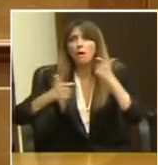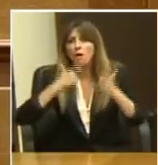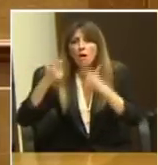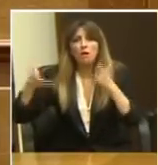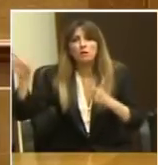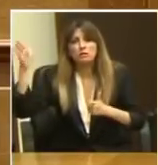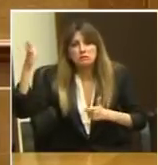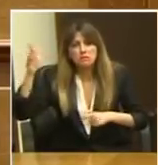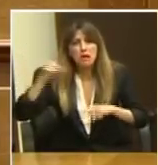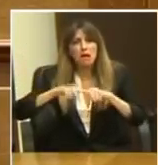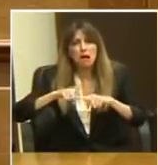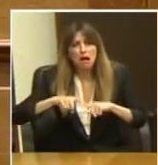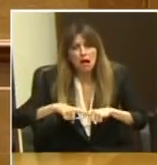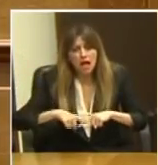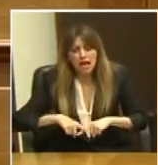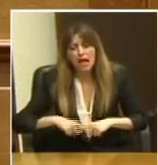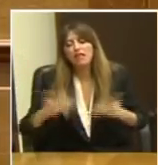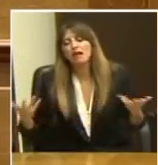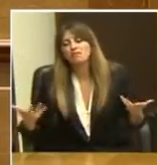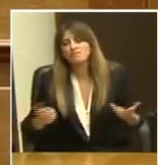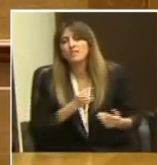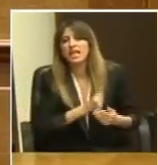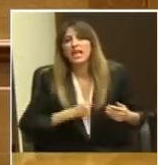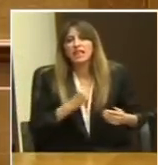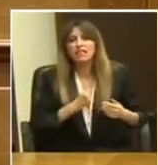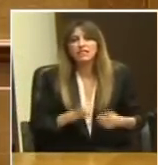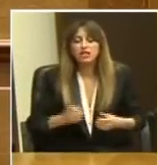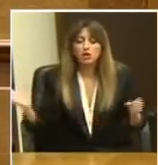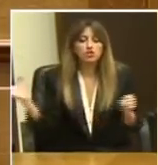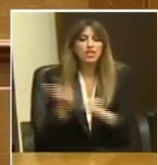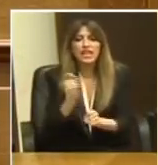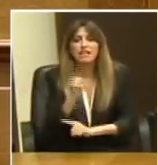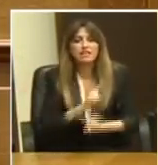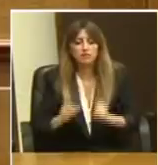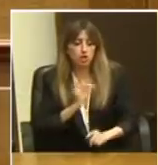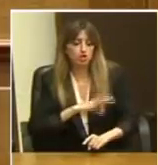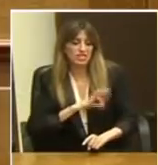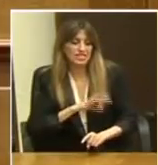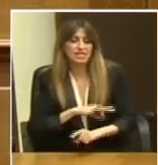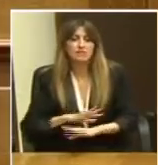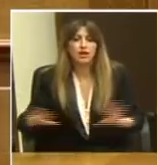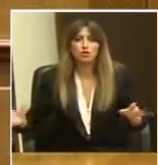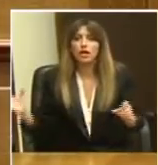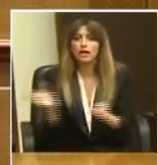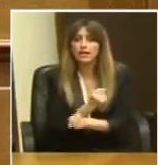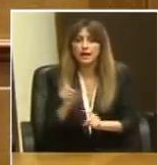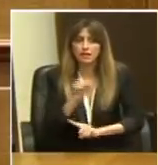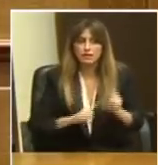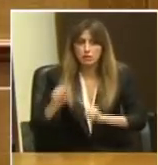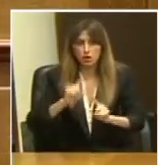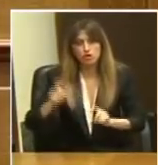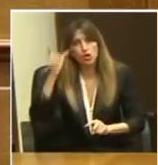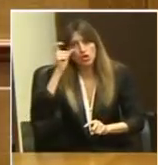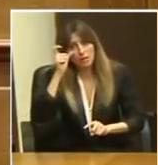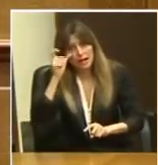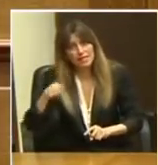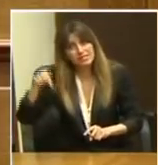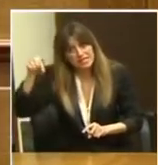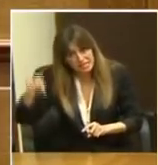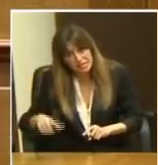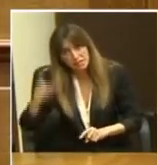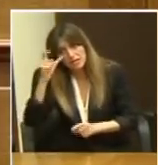τυχοδιοκτισμός, κέρδισε ο κυροσκοπισμός, κέρδισε ο Σαμαράς δηλαδή που την ανέτρεψε και σήμερα τον έχει μέσα στο κόμμα της.